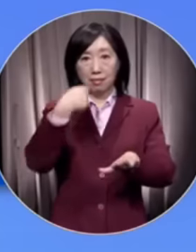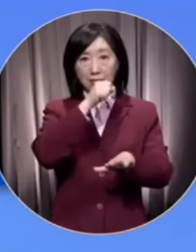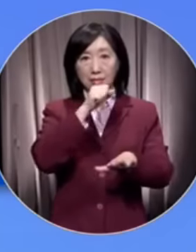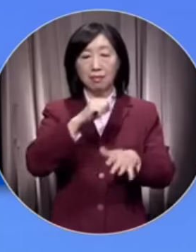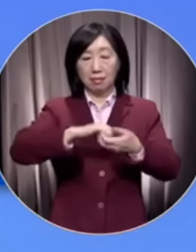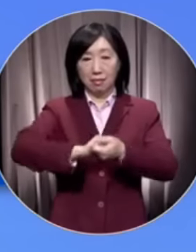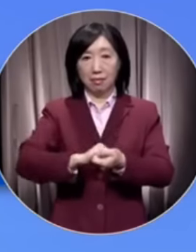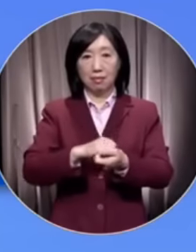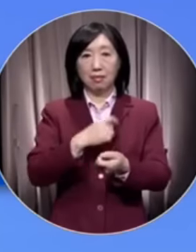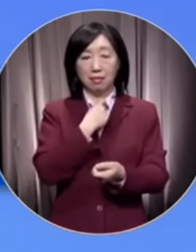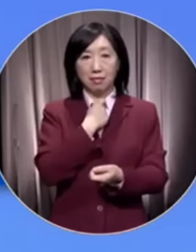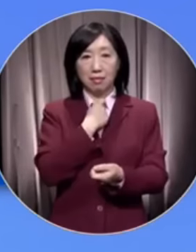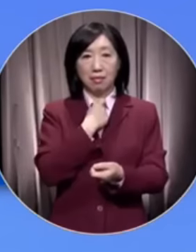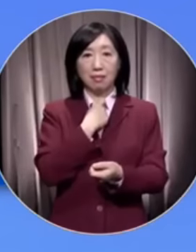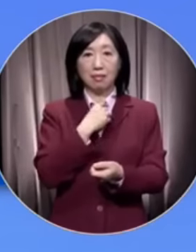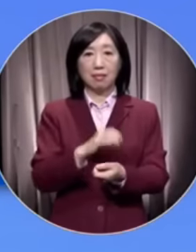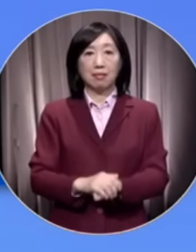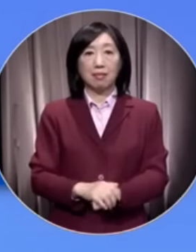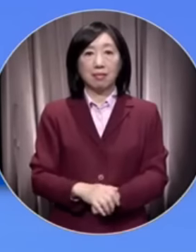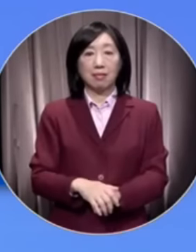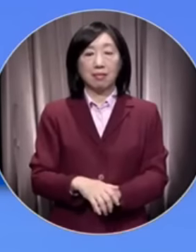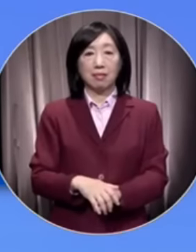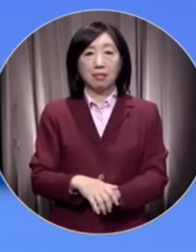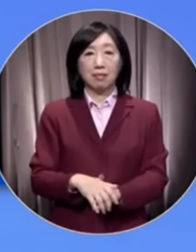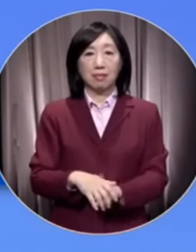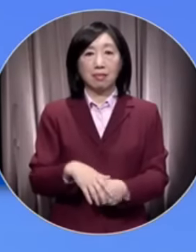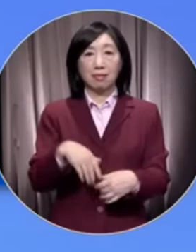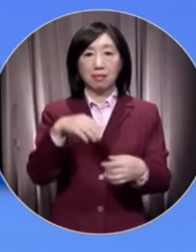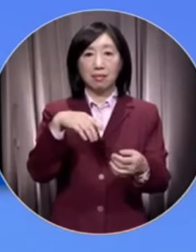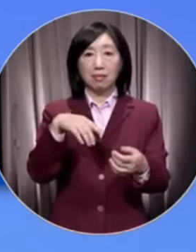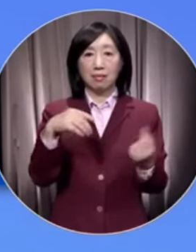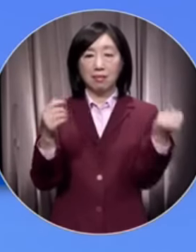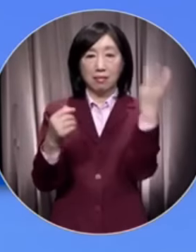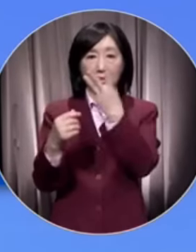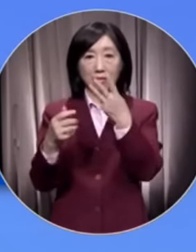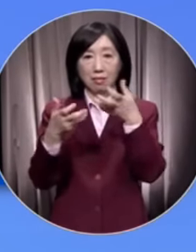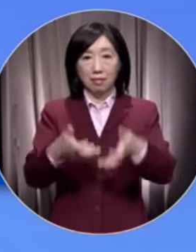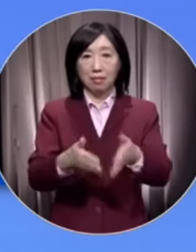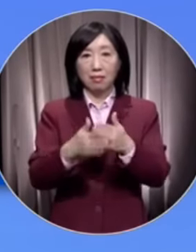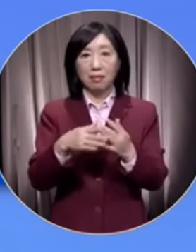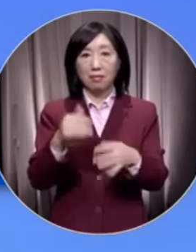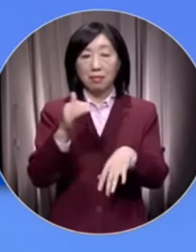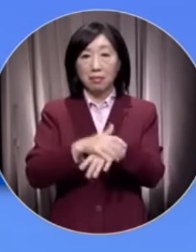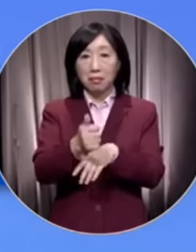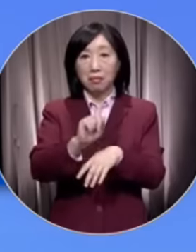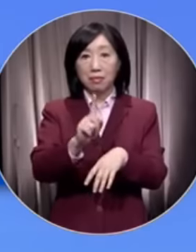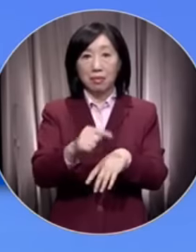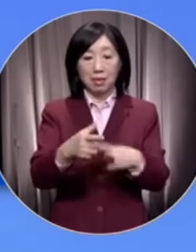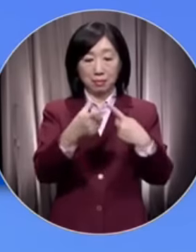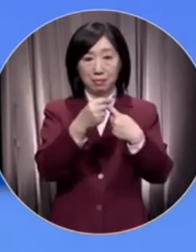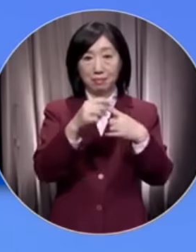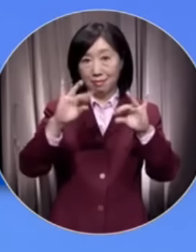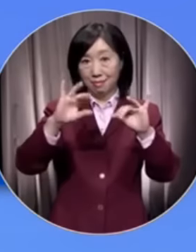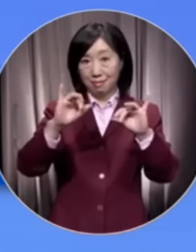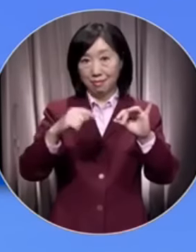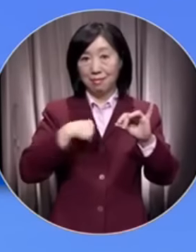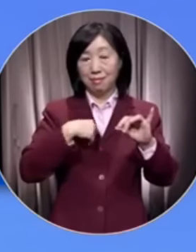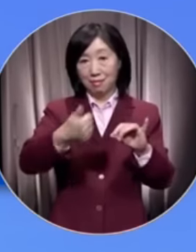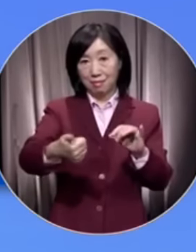须要善用我们3个非重要的那个所谓优势。我们占了地理上的优势，我们占